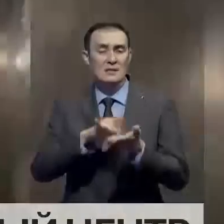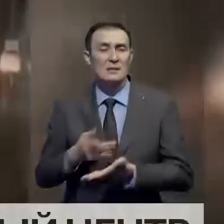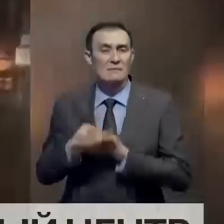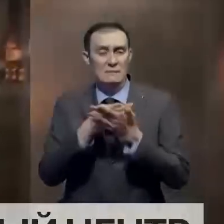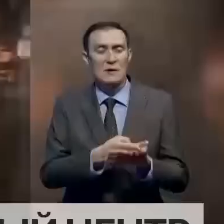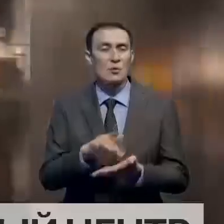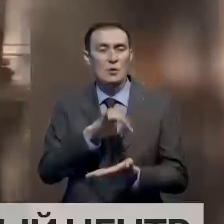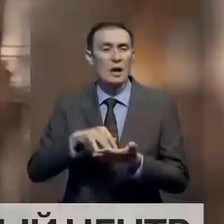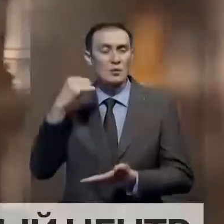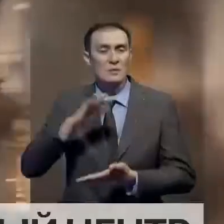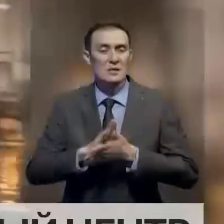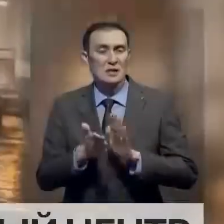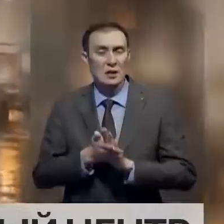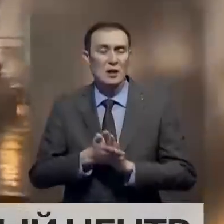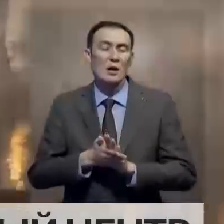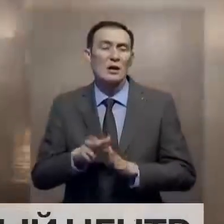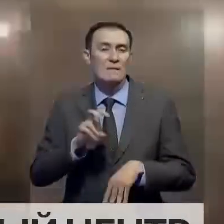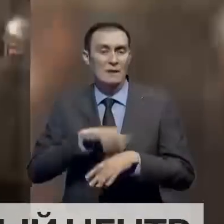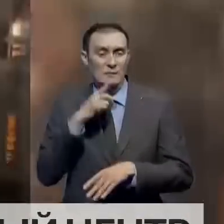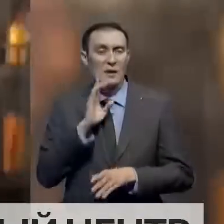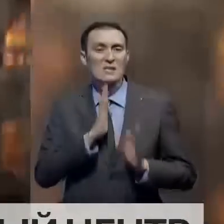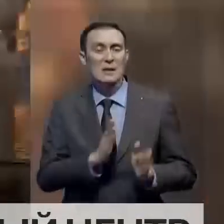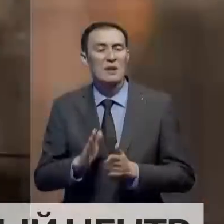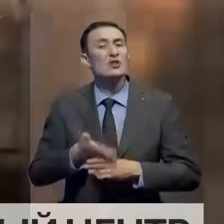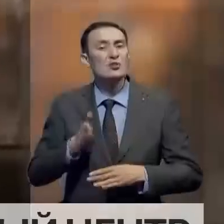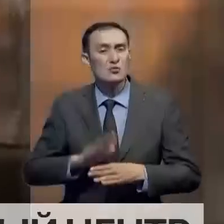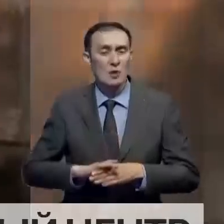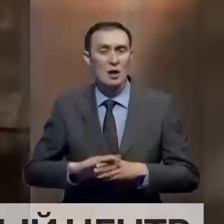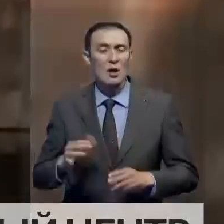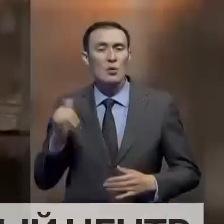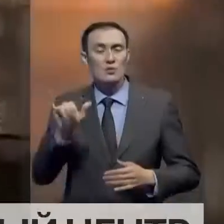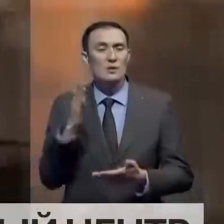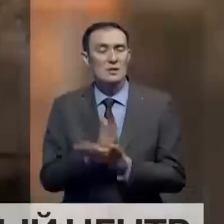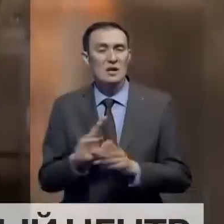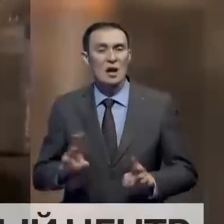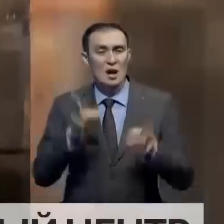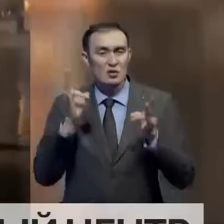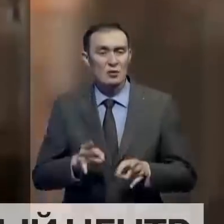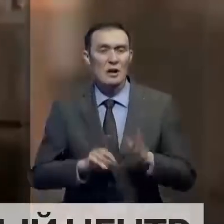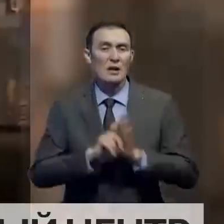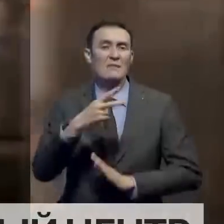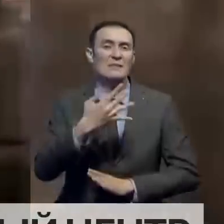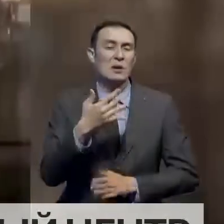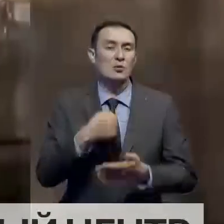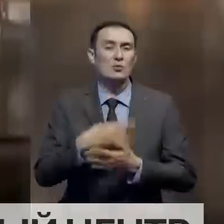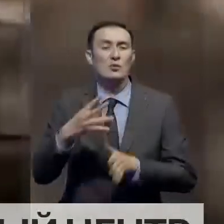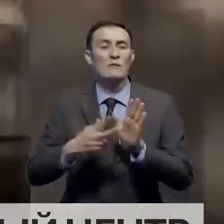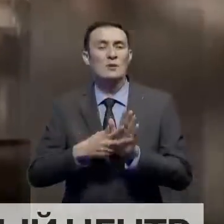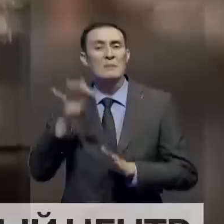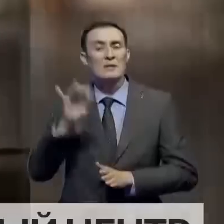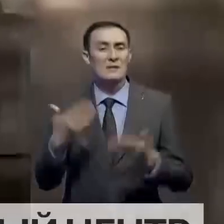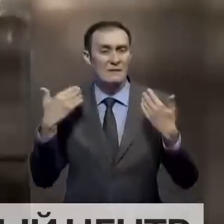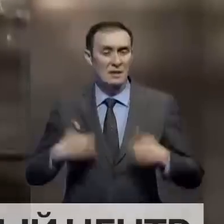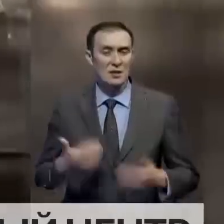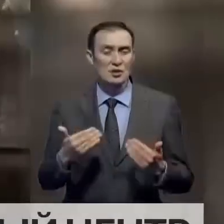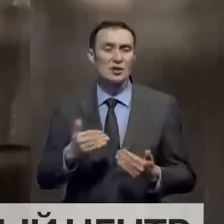Актобе. Состояние мужчин медики оценивают как стабильно тяжелое. У них ожоги от 25 до 48% тела.